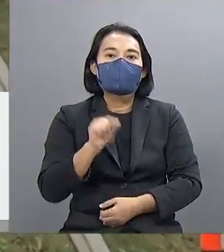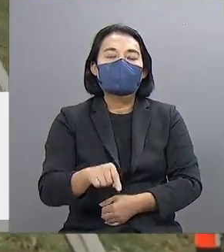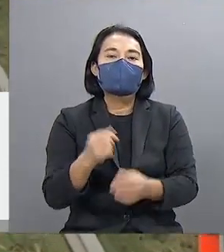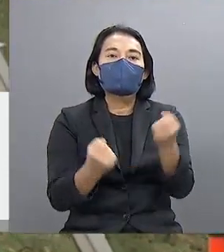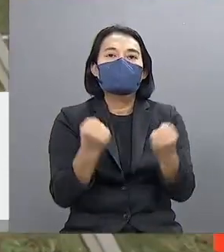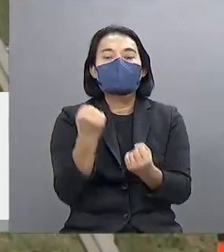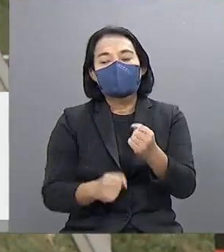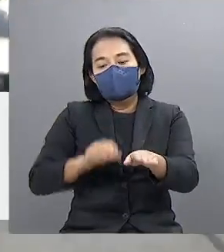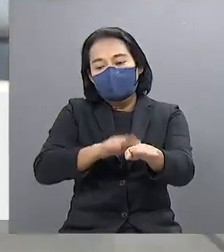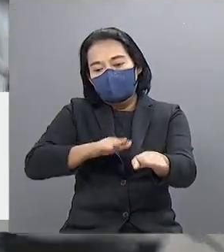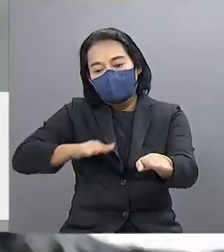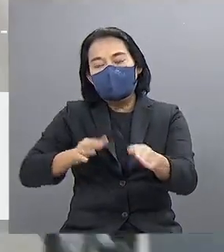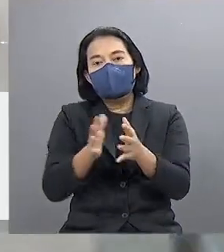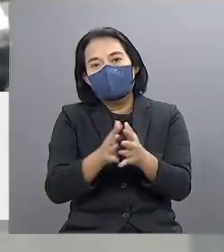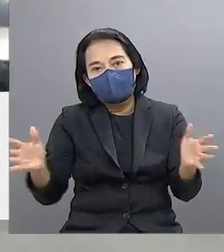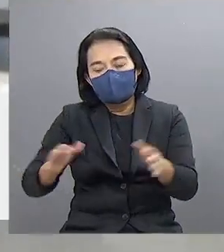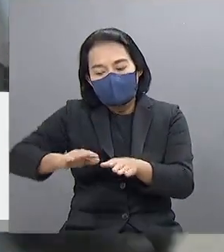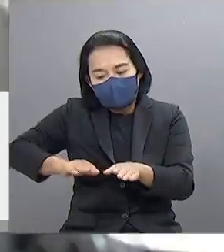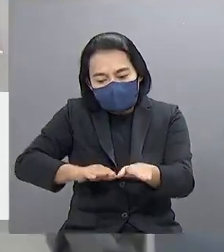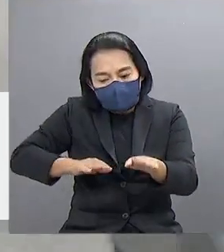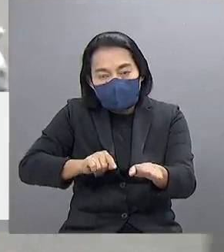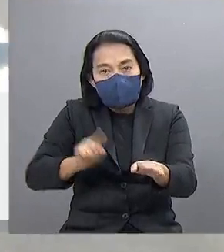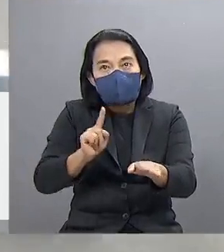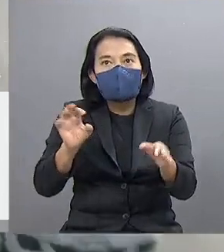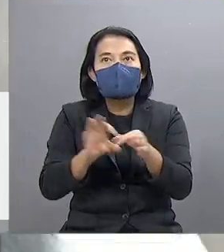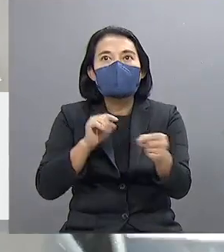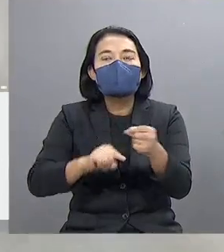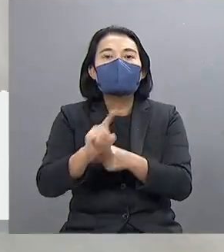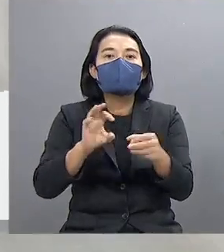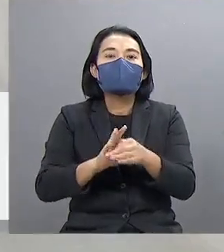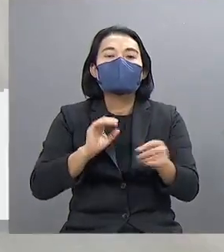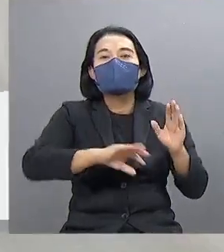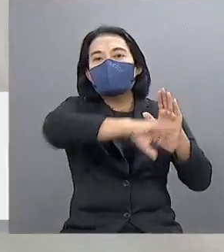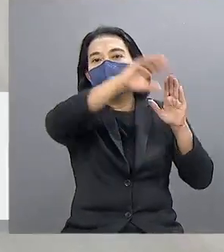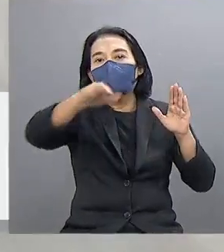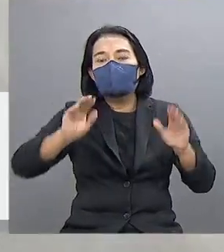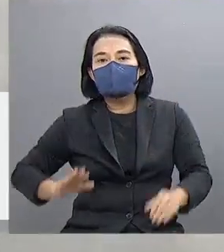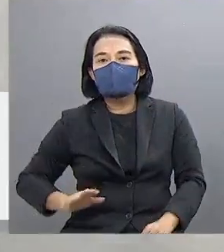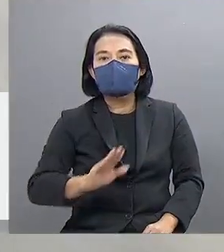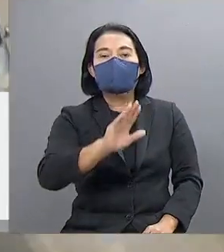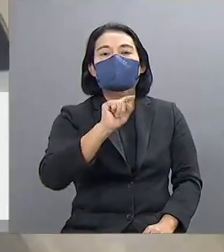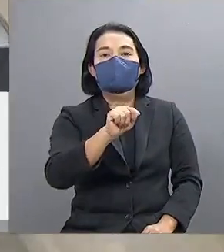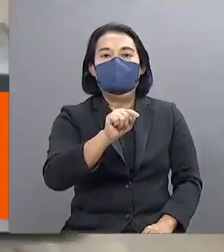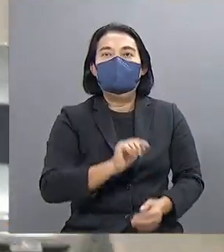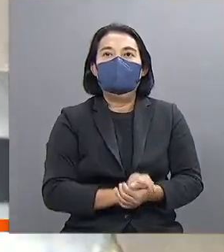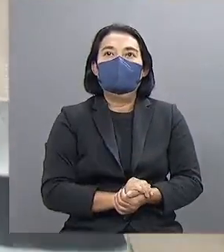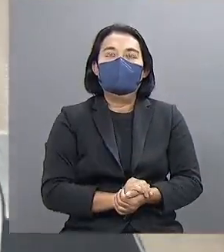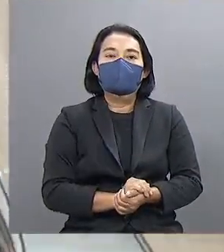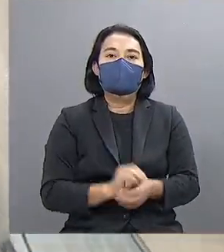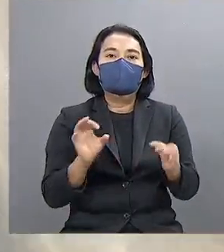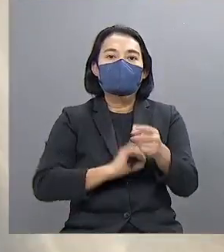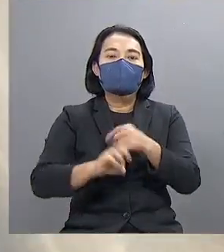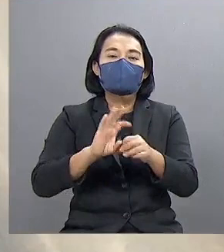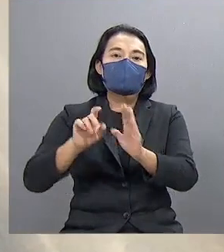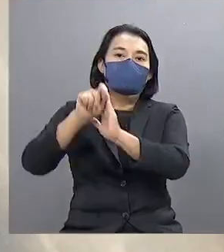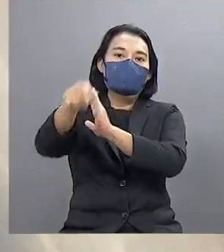น่นและชะลอตัวโดยเฉพาะบริเวณทางขึ้นเขาค่ะส่วนการเปิดใช้มอเตอร์เวย์สายบางปะอินนครราชสีมาจะเริ่มเปิ